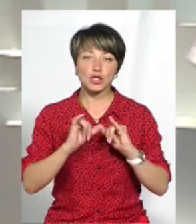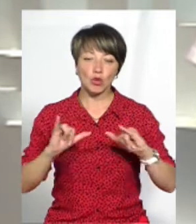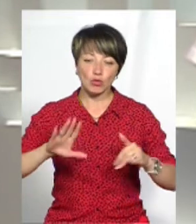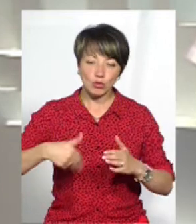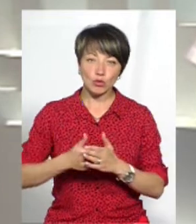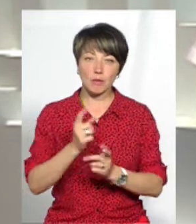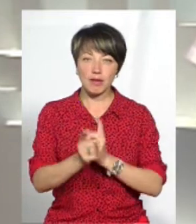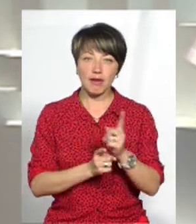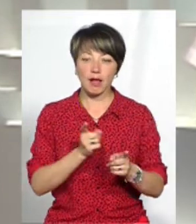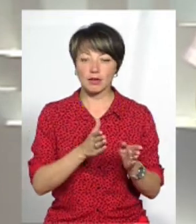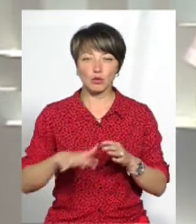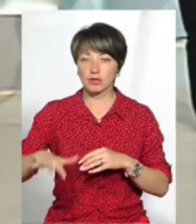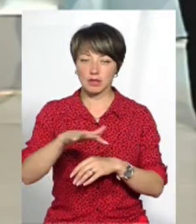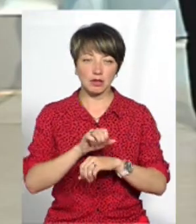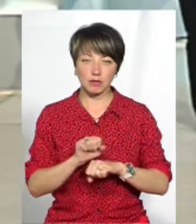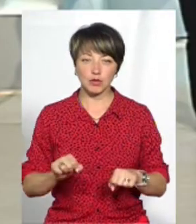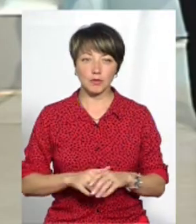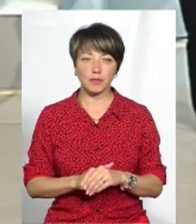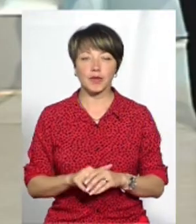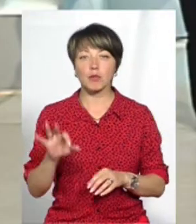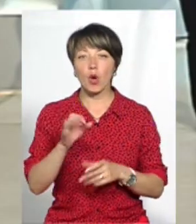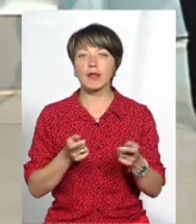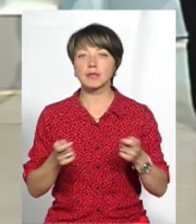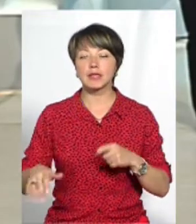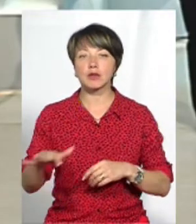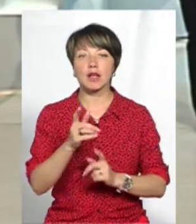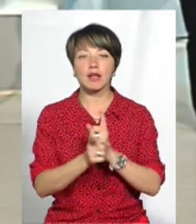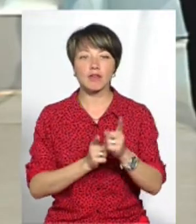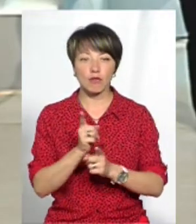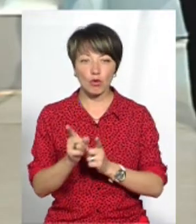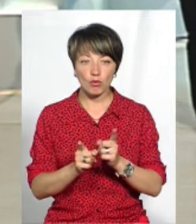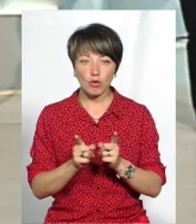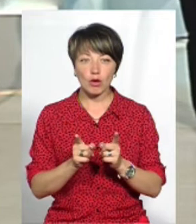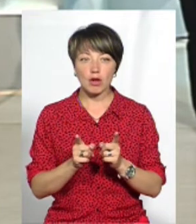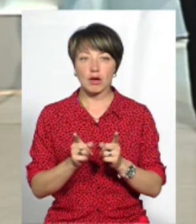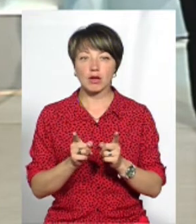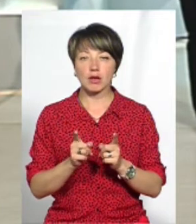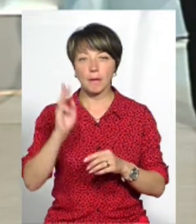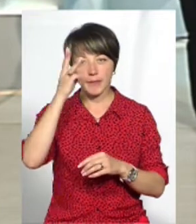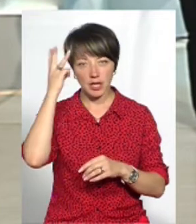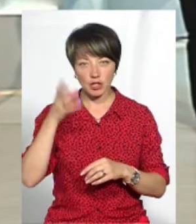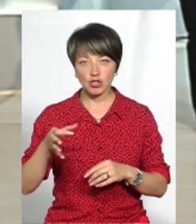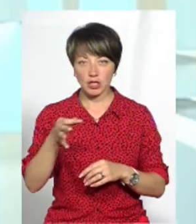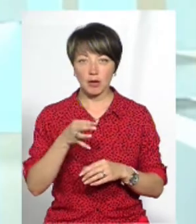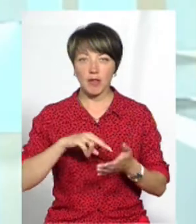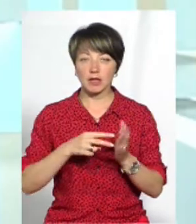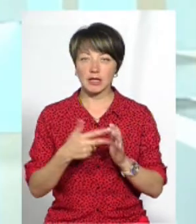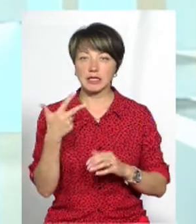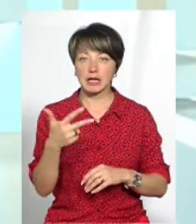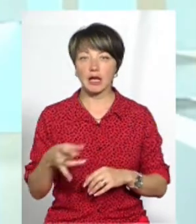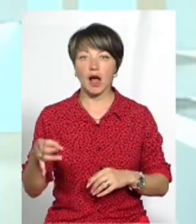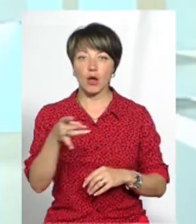пір міняти устрій нам не можна. Щодо адміністративно-територіальної реформи, уточнення стосовно Хмельниччини. Планується